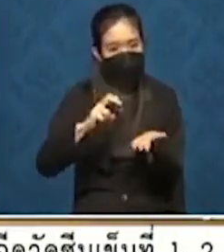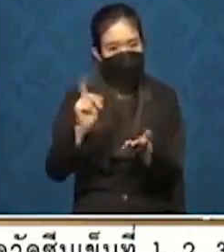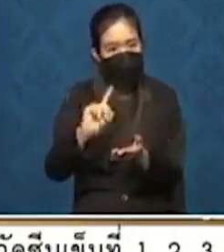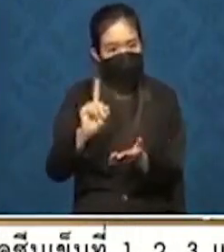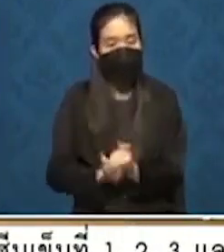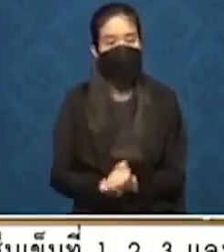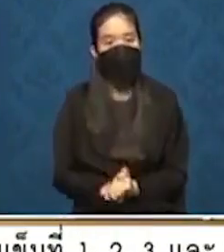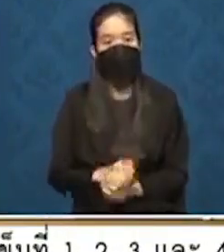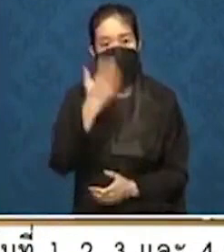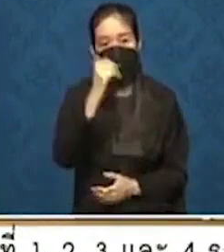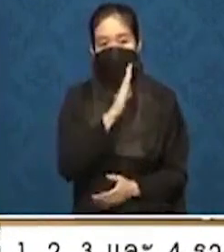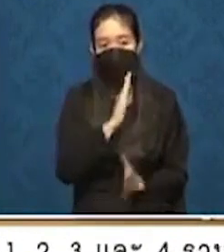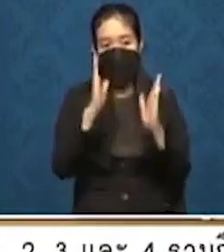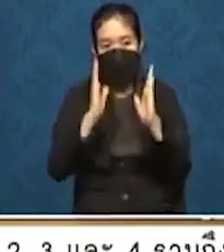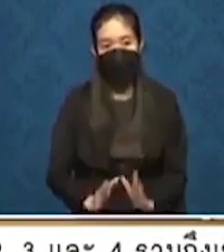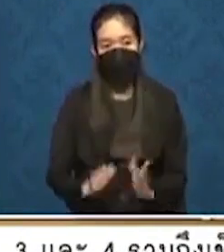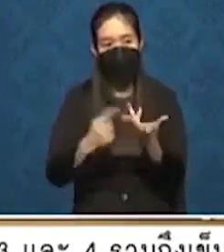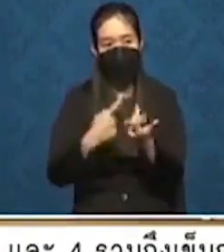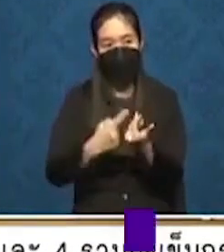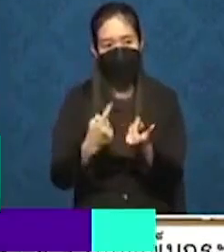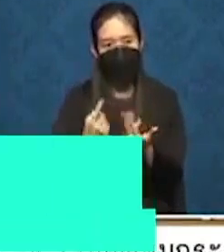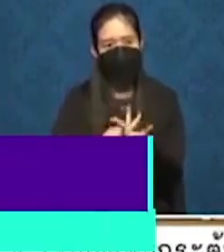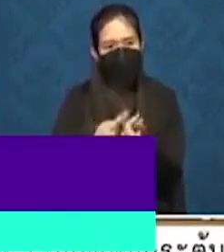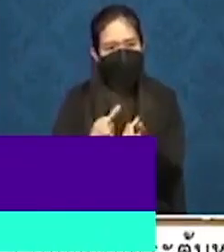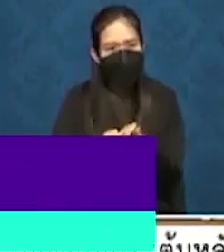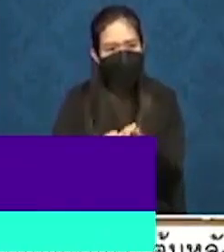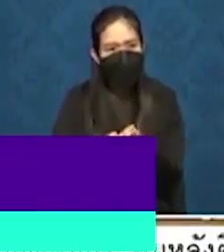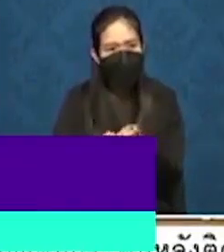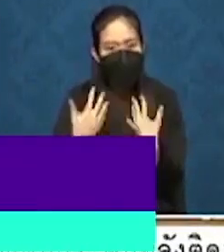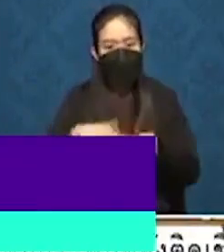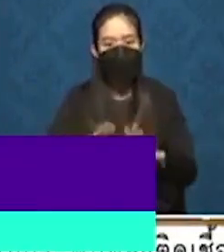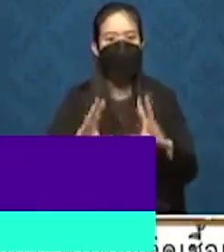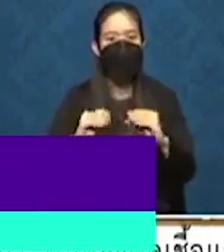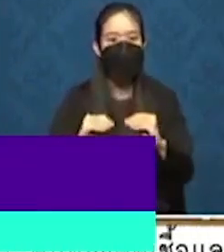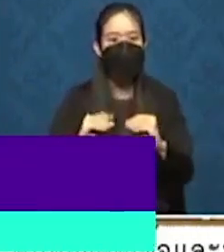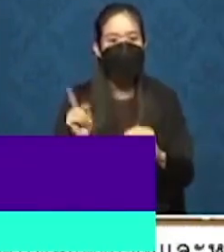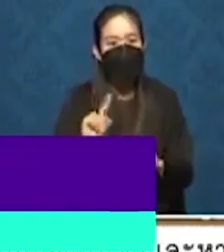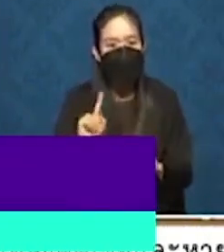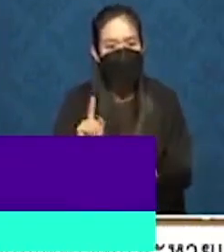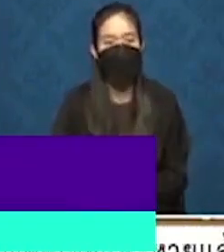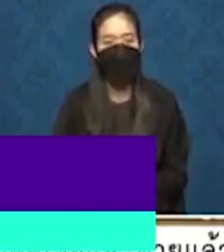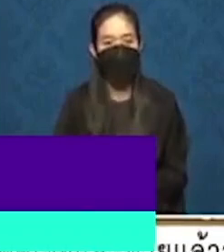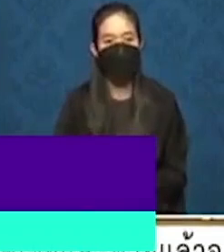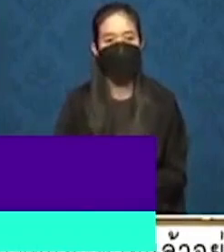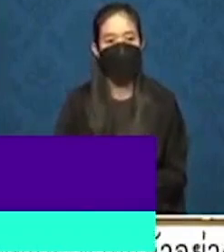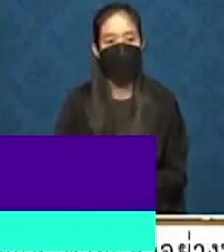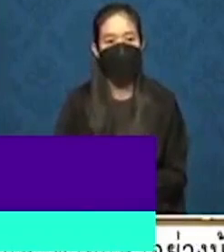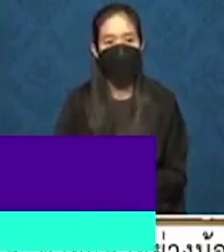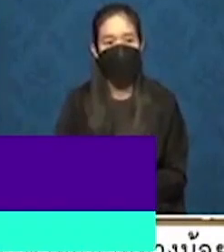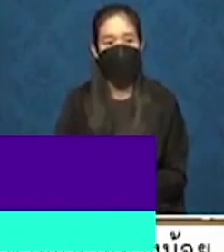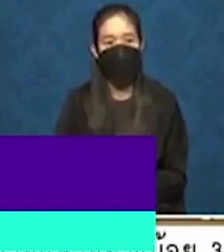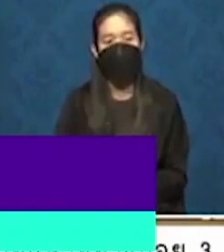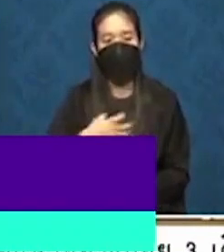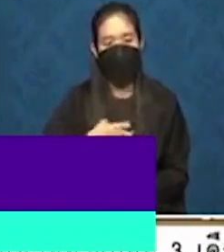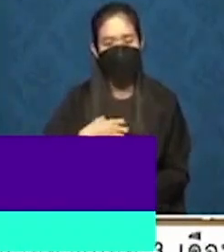เพรวารนับองคพระชุมว่ามไมเป็ยัดต Ameliaคือการลบทบทวน